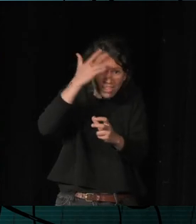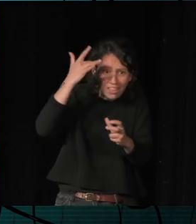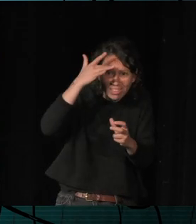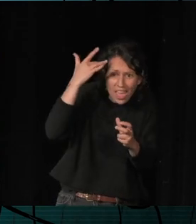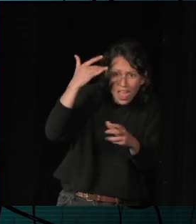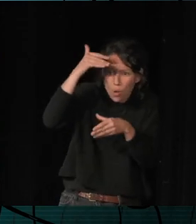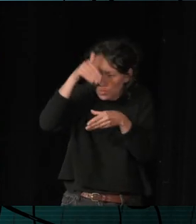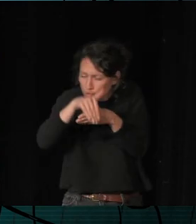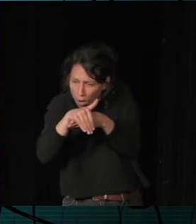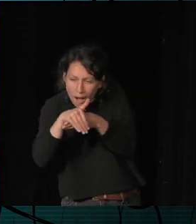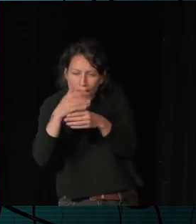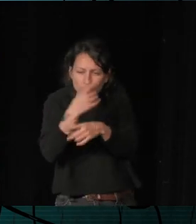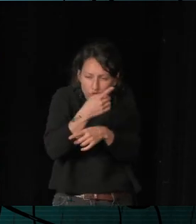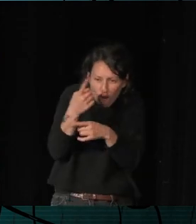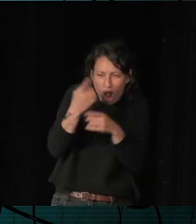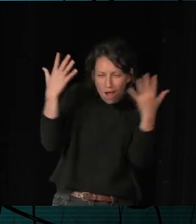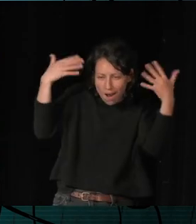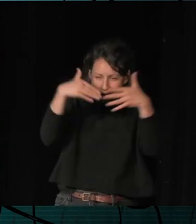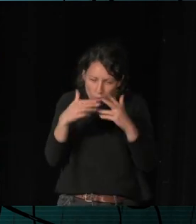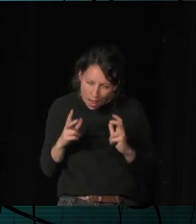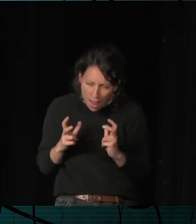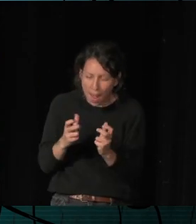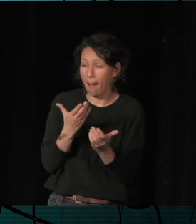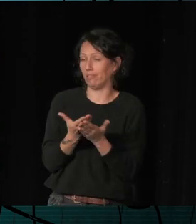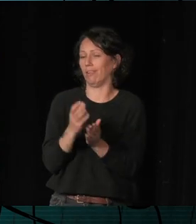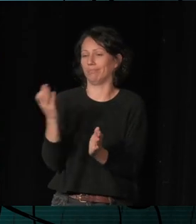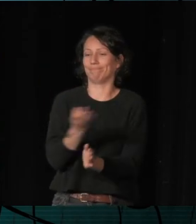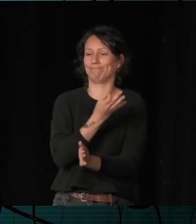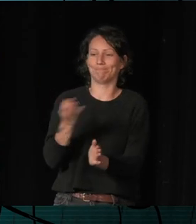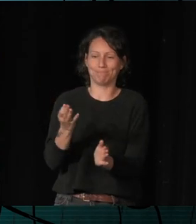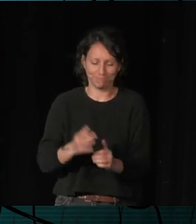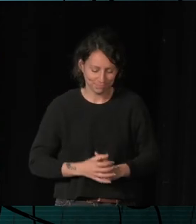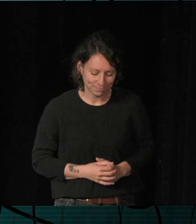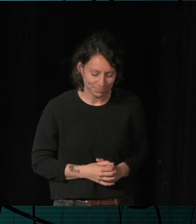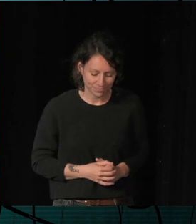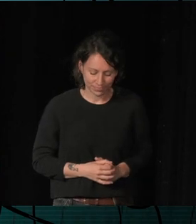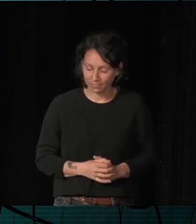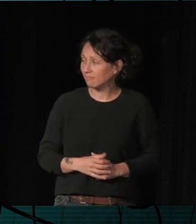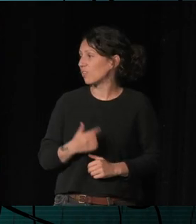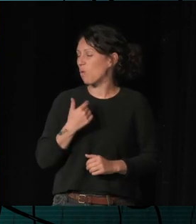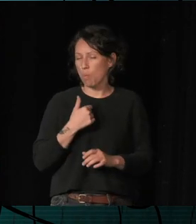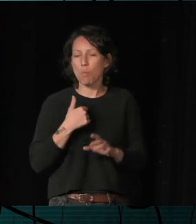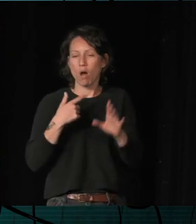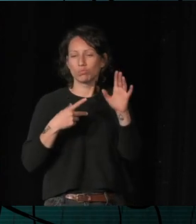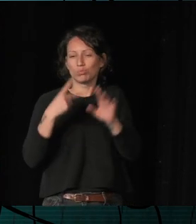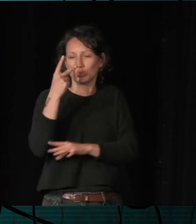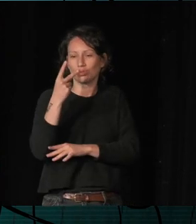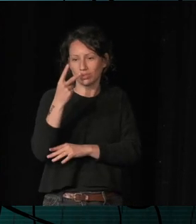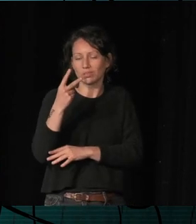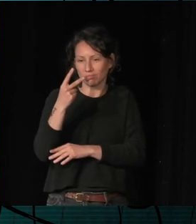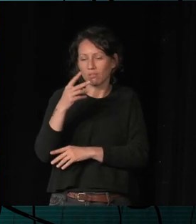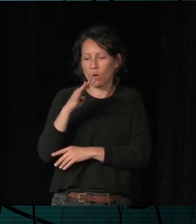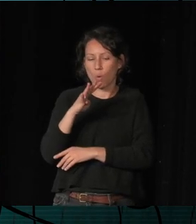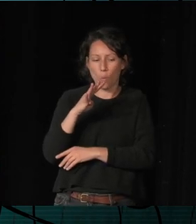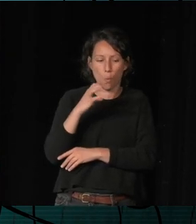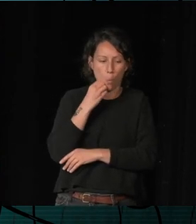c'est parfait. Et alors moi, ma suggestion, je pense que vous serez d'accord aussi avec, c'est What Remains of Edith Finch.